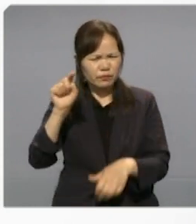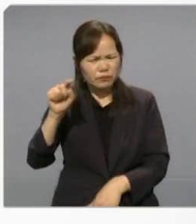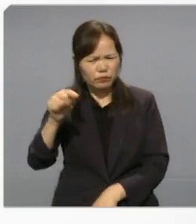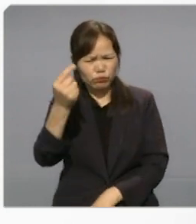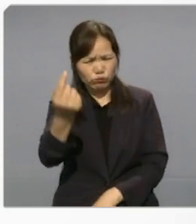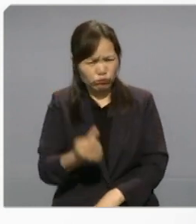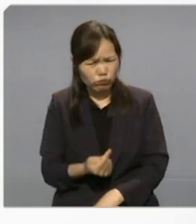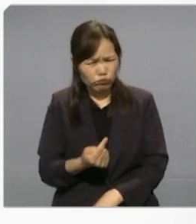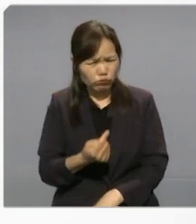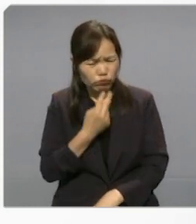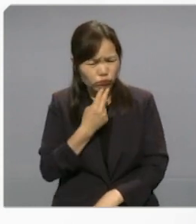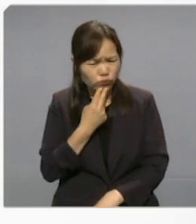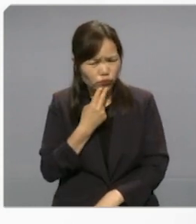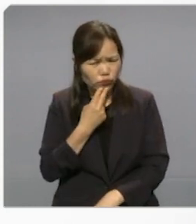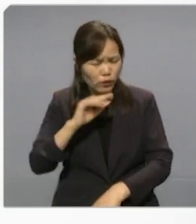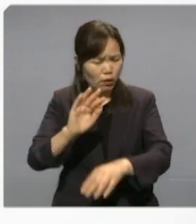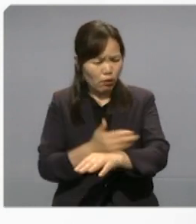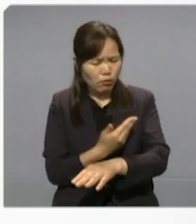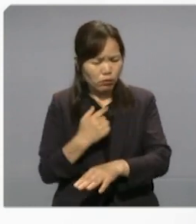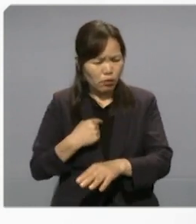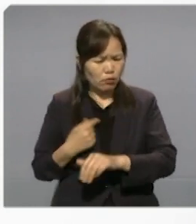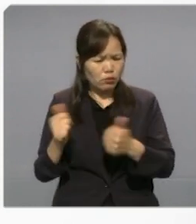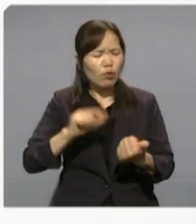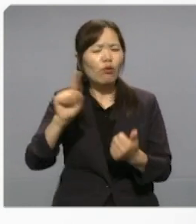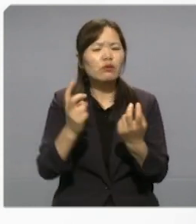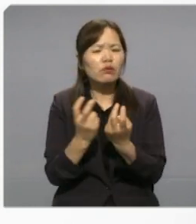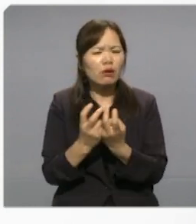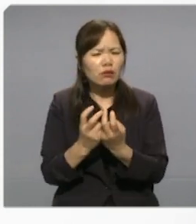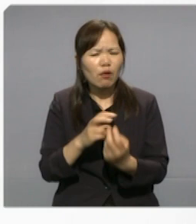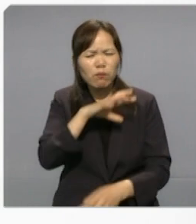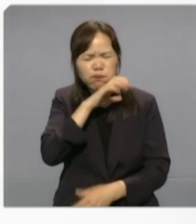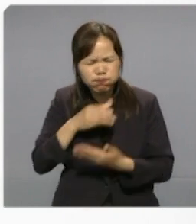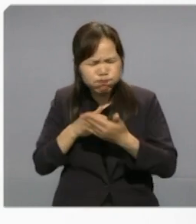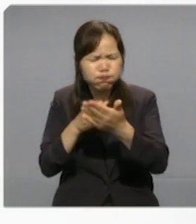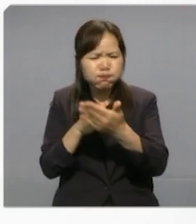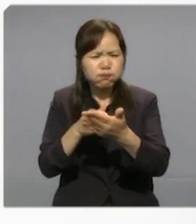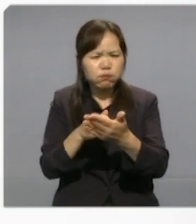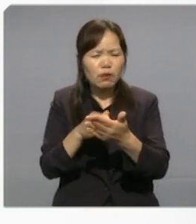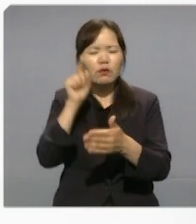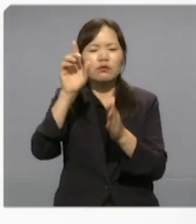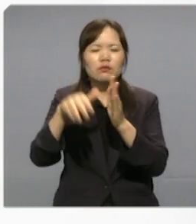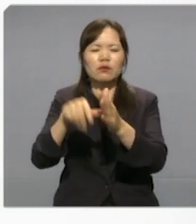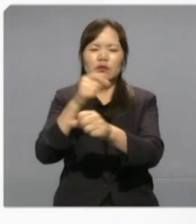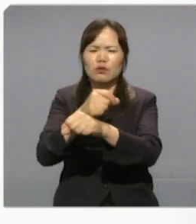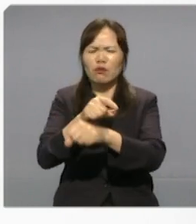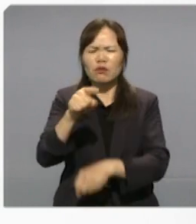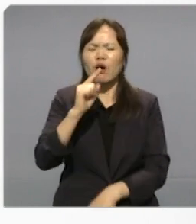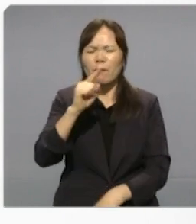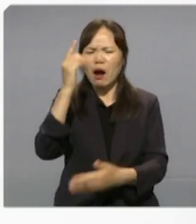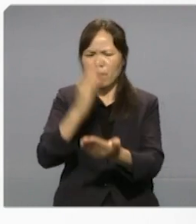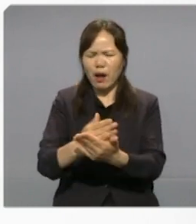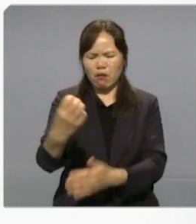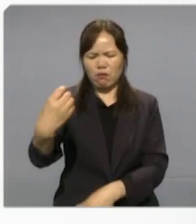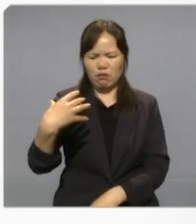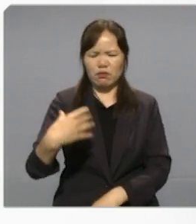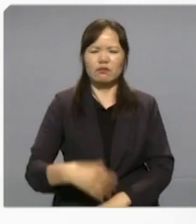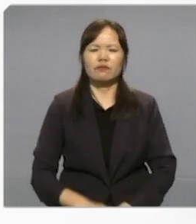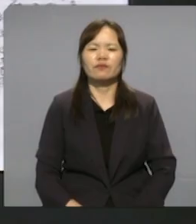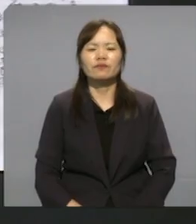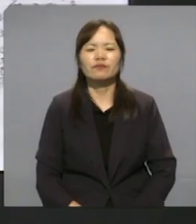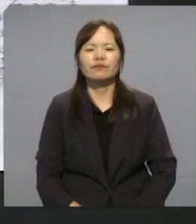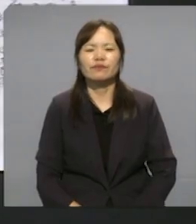왔느냐? 잘못됐으면 어떻게 하려고 했냐고 교정 직원에게 항의하자 교정 직원은 그런 소리 하지 말라고 일축했다는